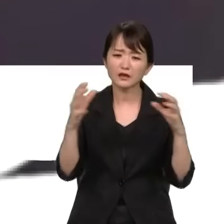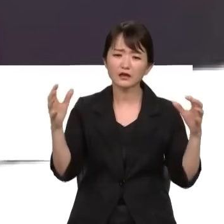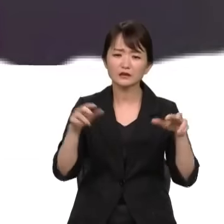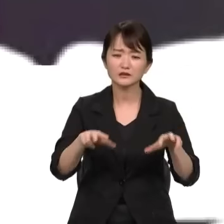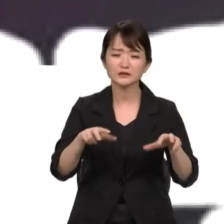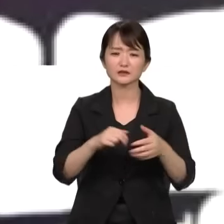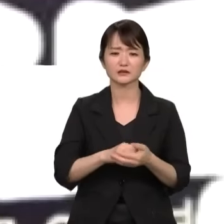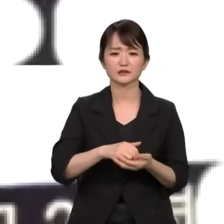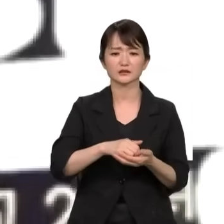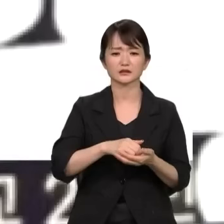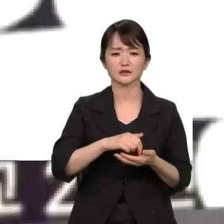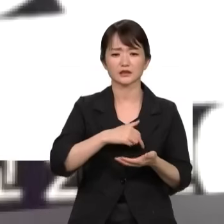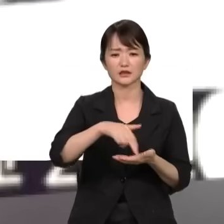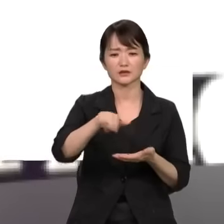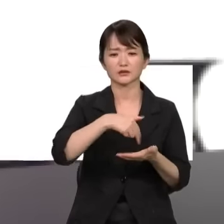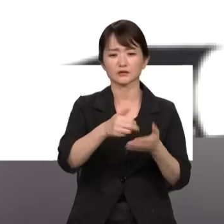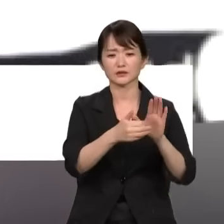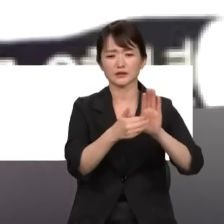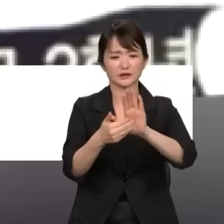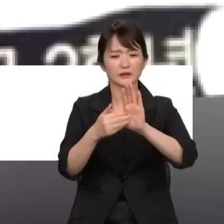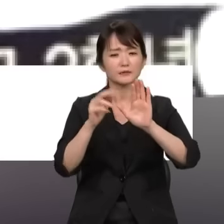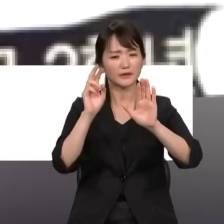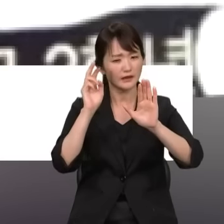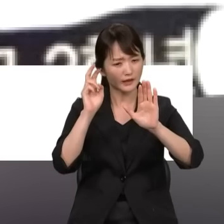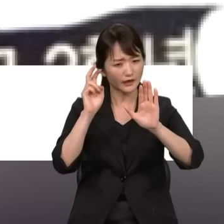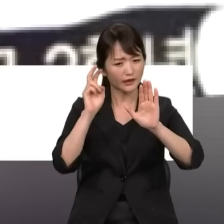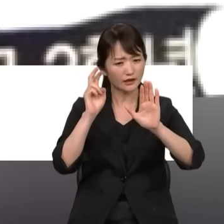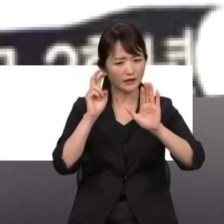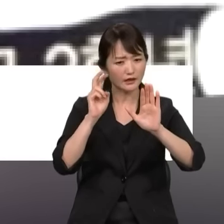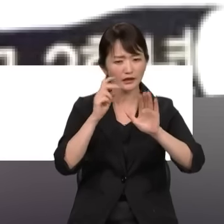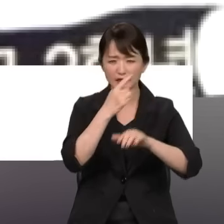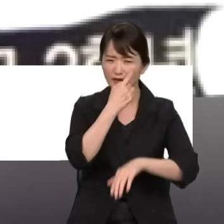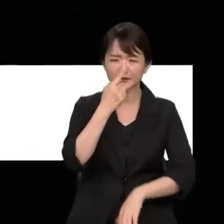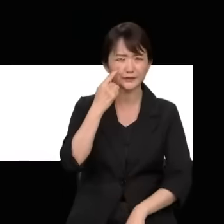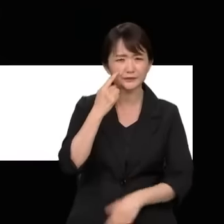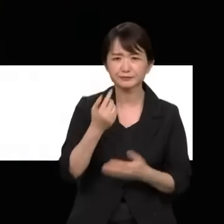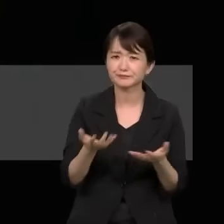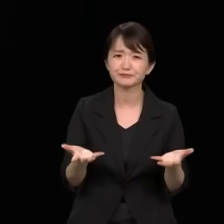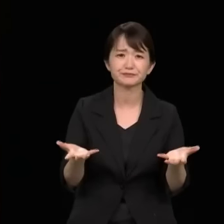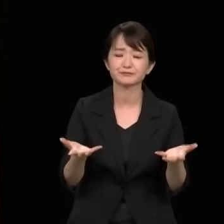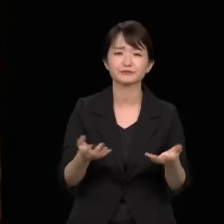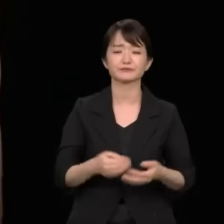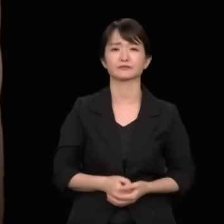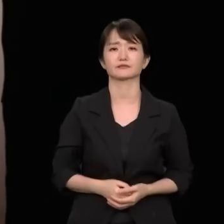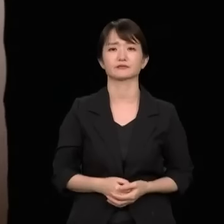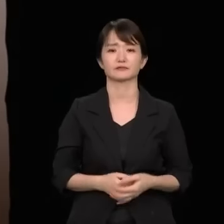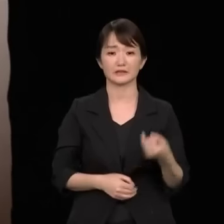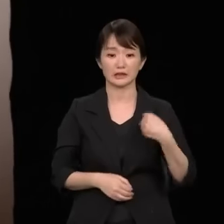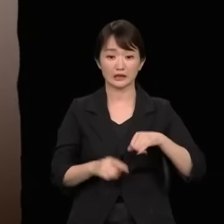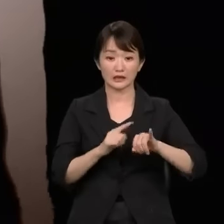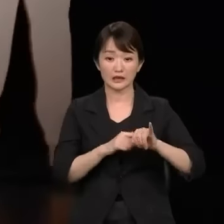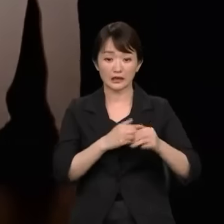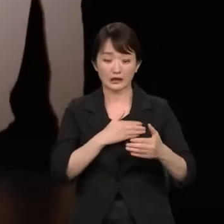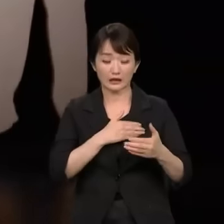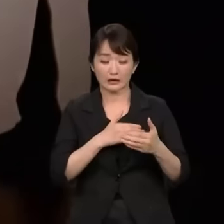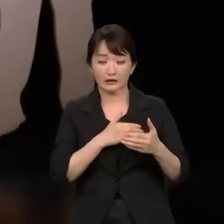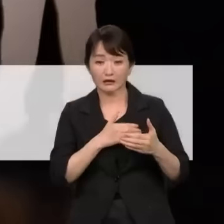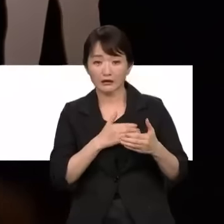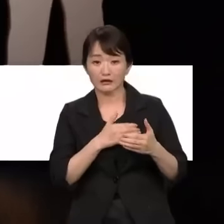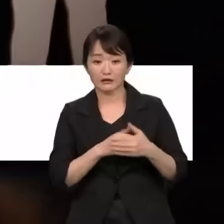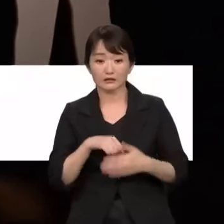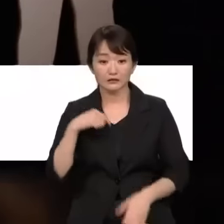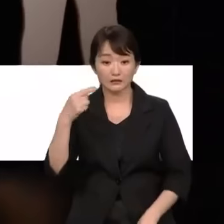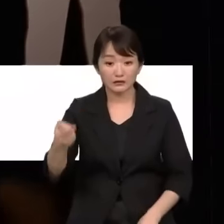폐사가 되어 있을 것 같아서 도둑 하기는 더 어렵죠 아이는 불안합니다 그 다음날